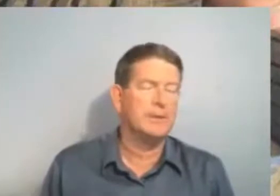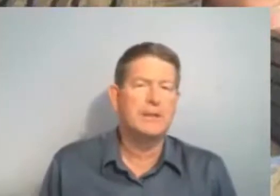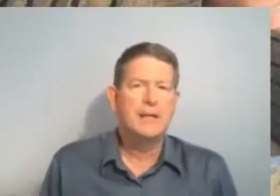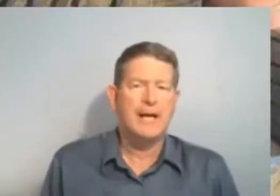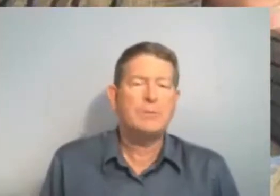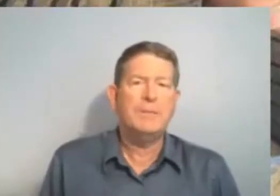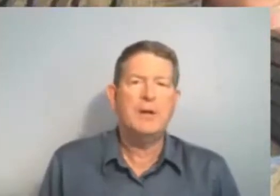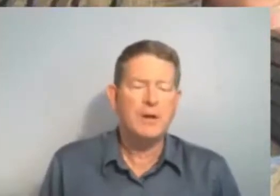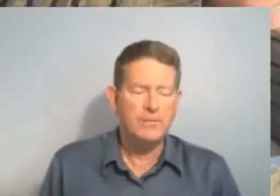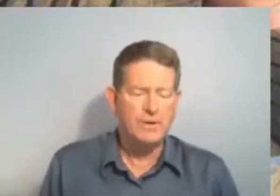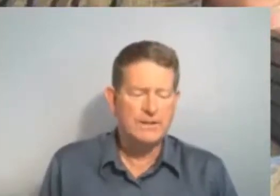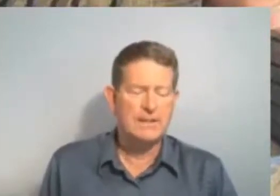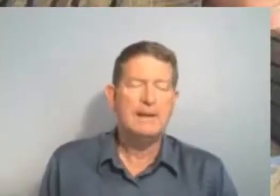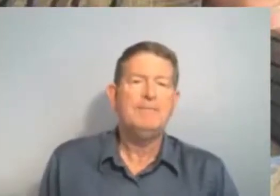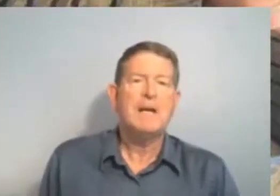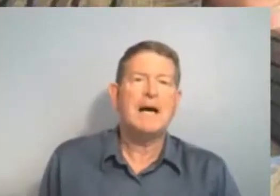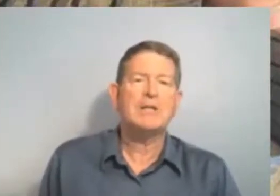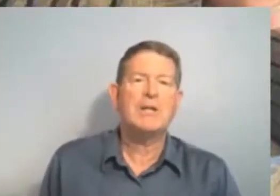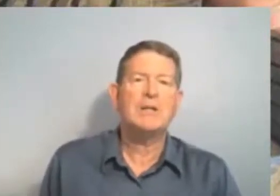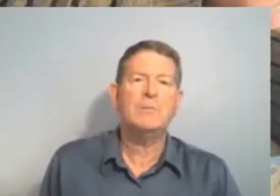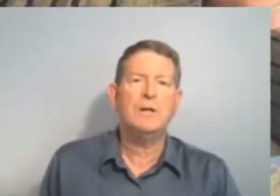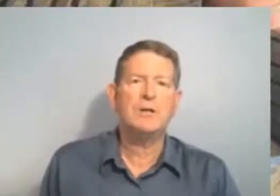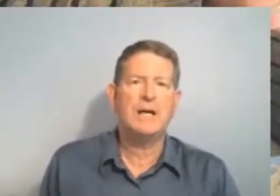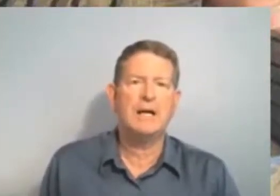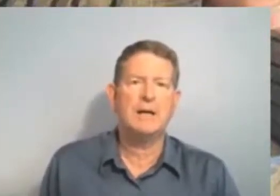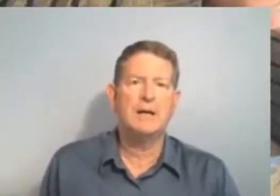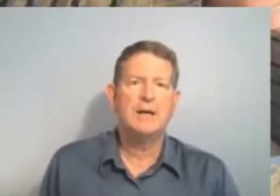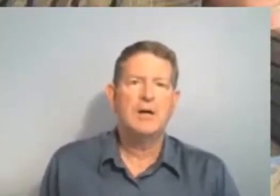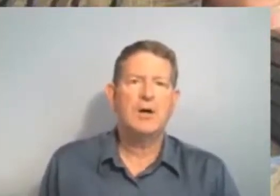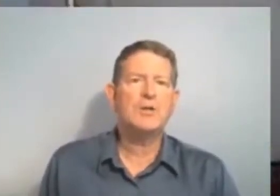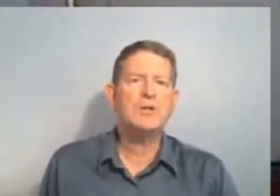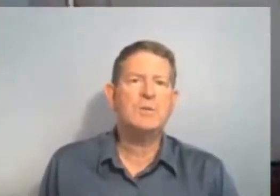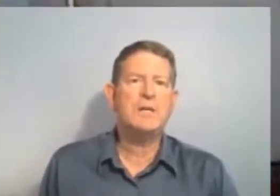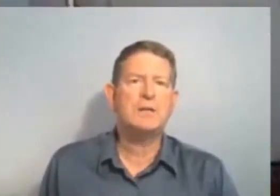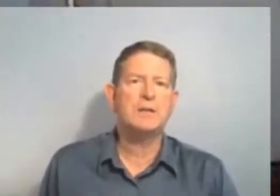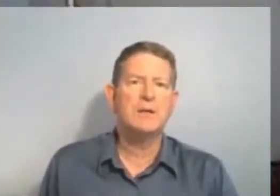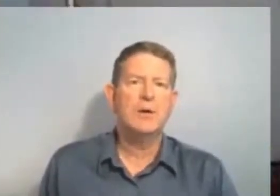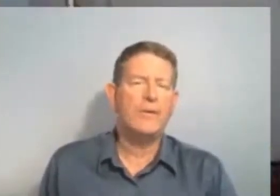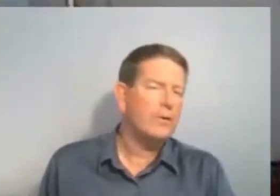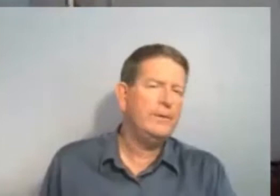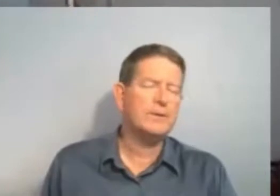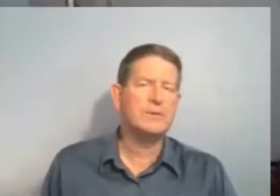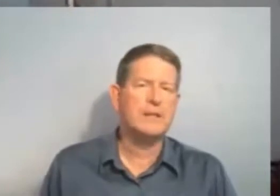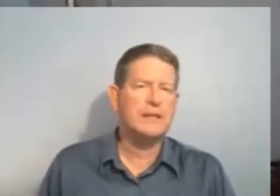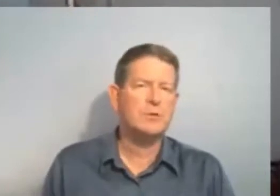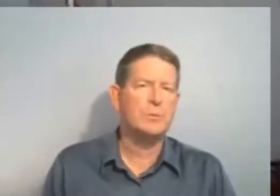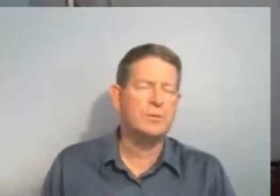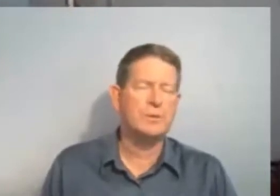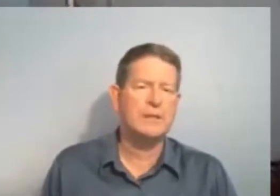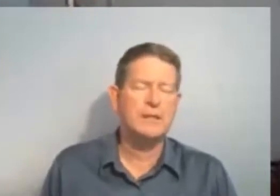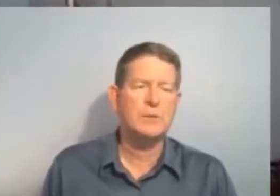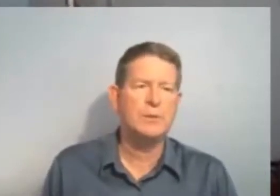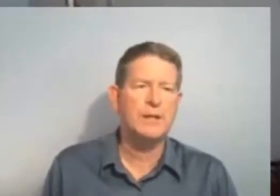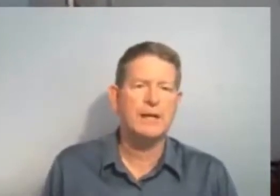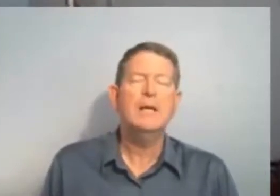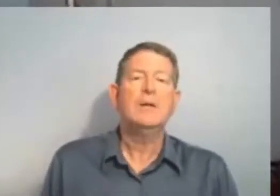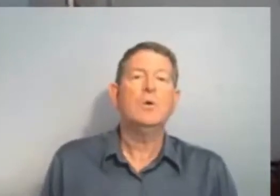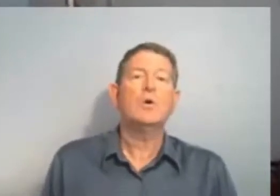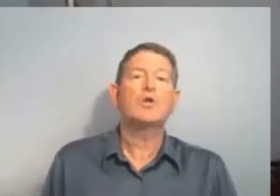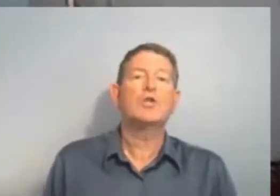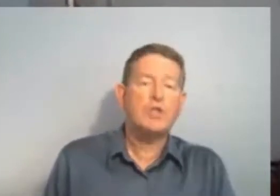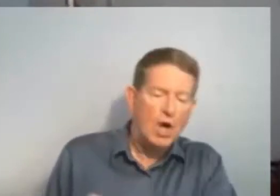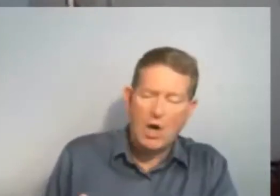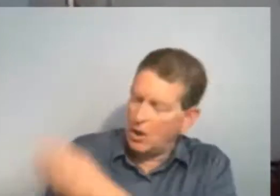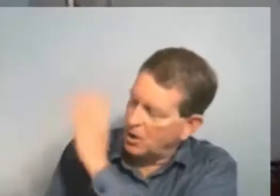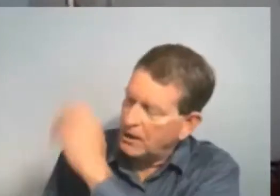pas, pour exprimer l'heure en français. À 7h moins le quart. Ensuite, on va revenir sur cette question plus tard.